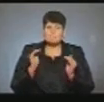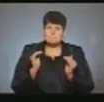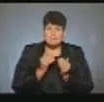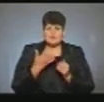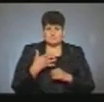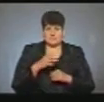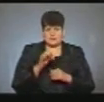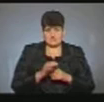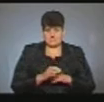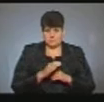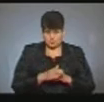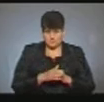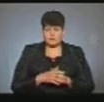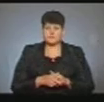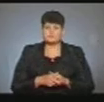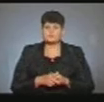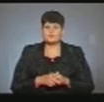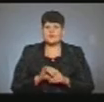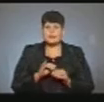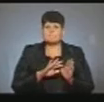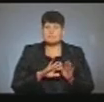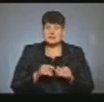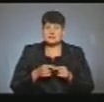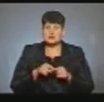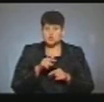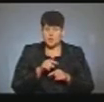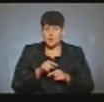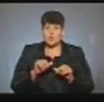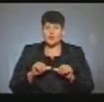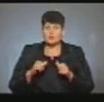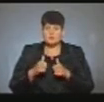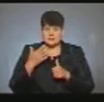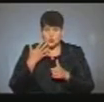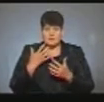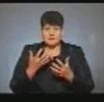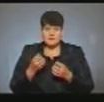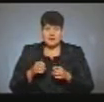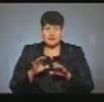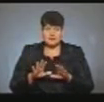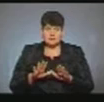50%, що так мешканці вирішили. І після цього комісія, коли приймає рішення